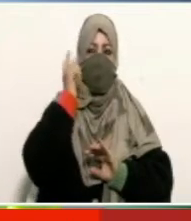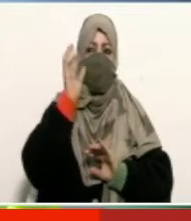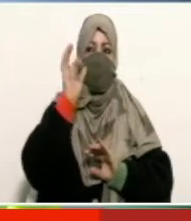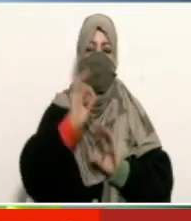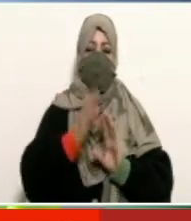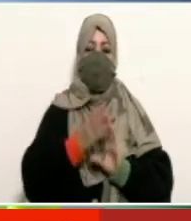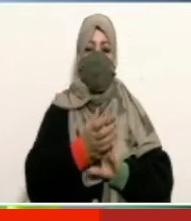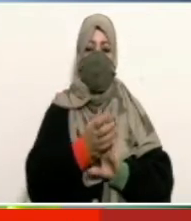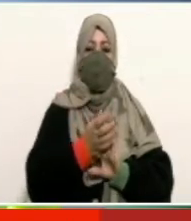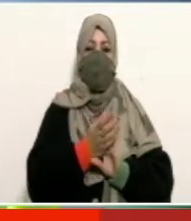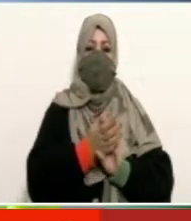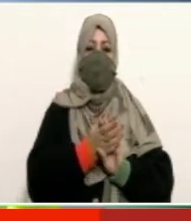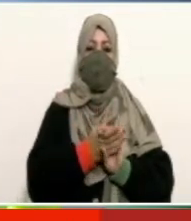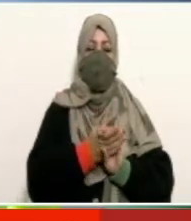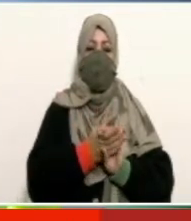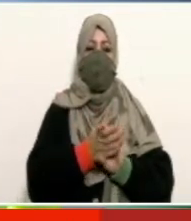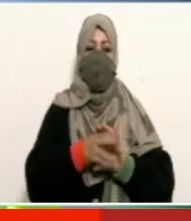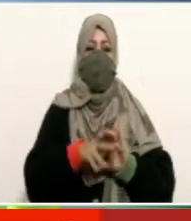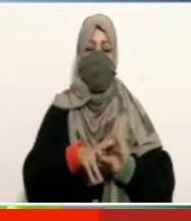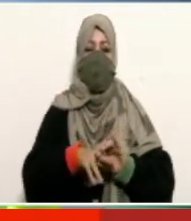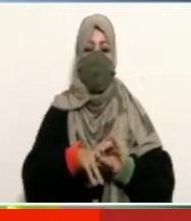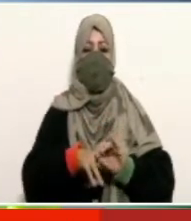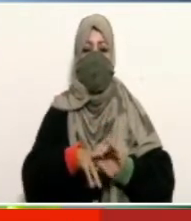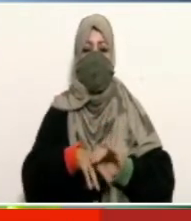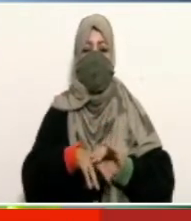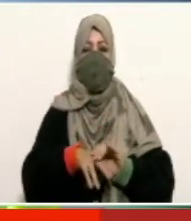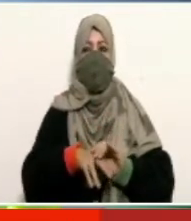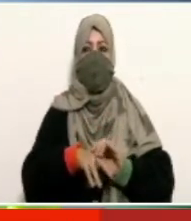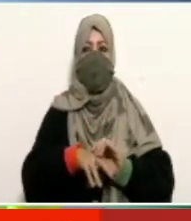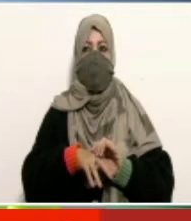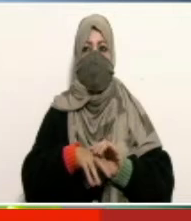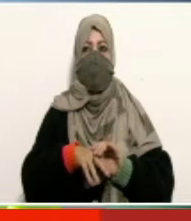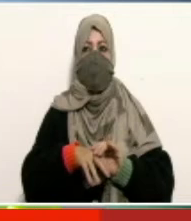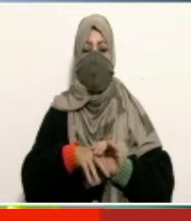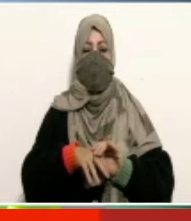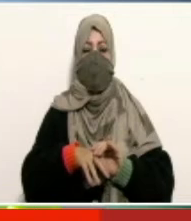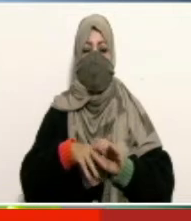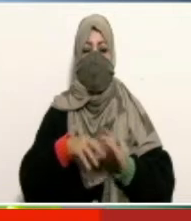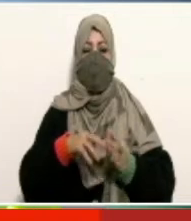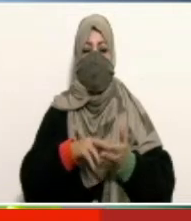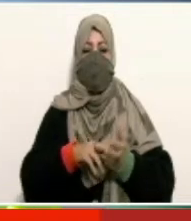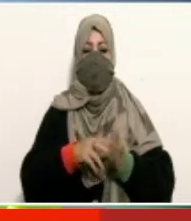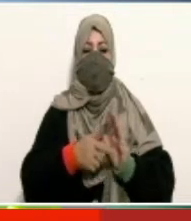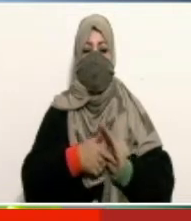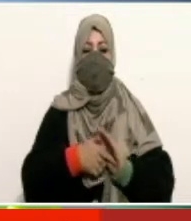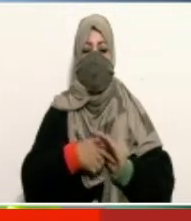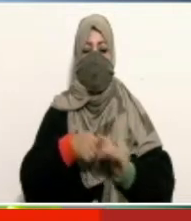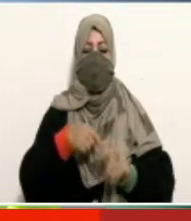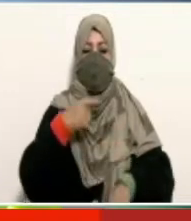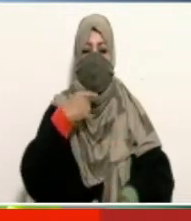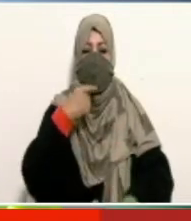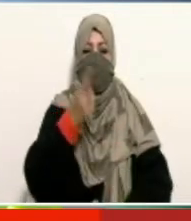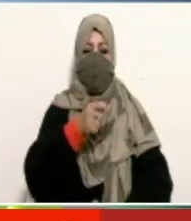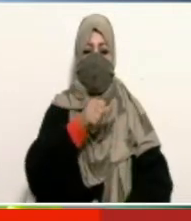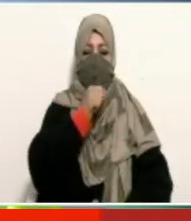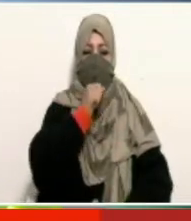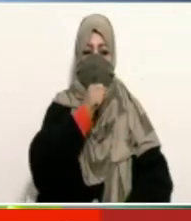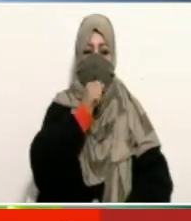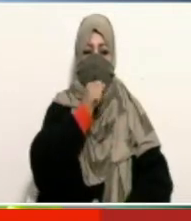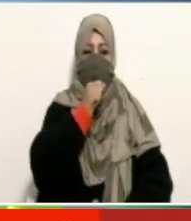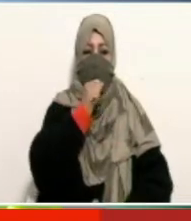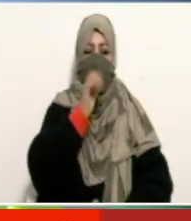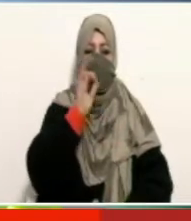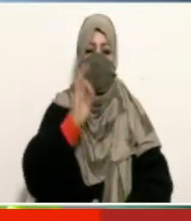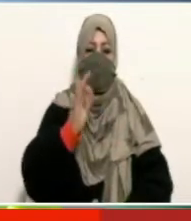الحدث. نعم تفضل سؤالك. عندنا عرض من جدي عندنا عرض من جدي على حدث هو فجاء واحد في